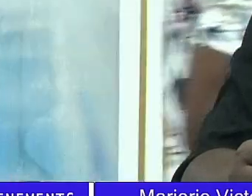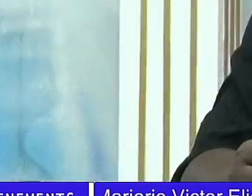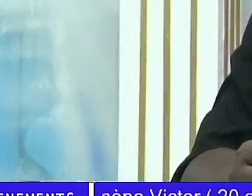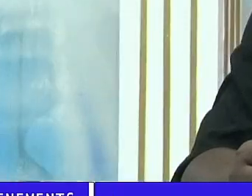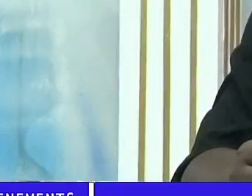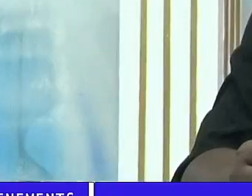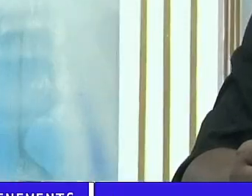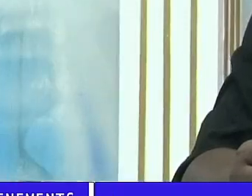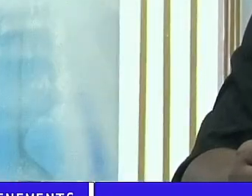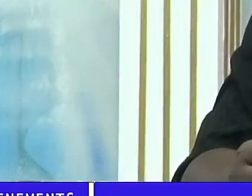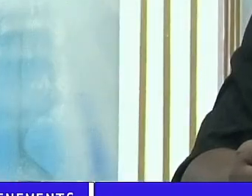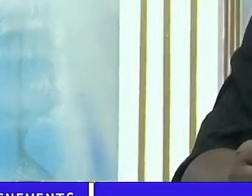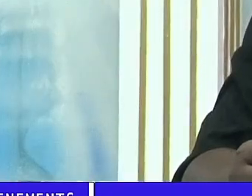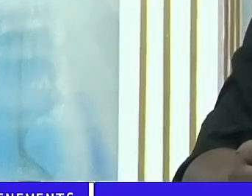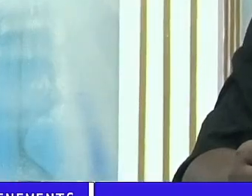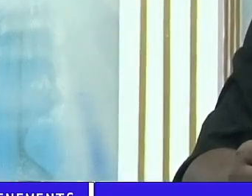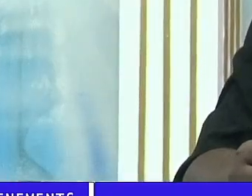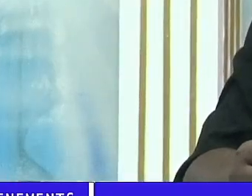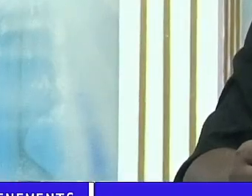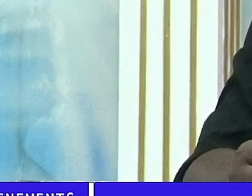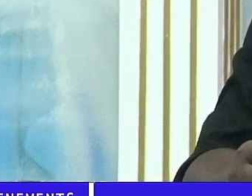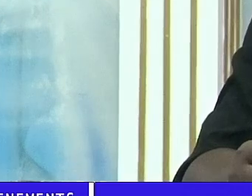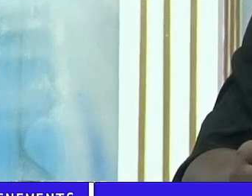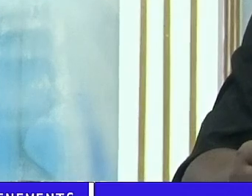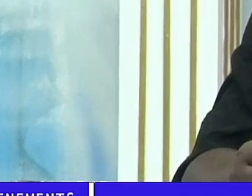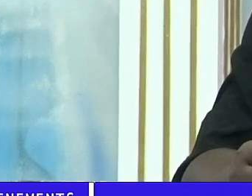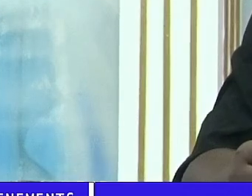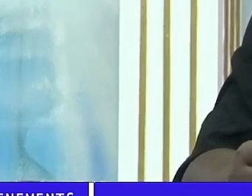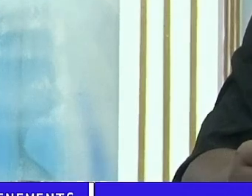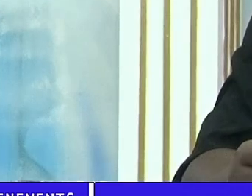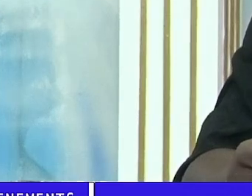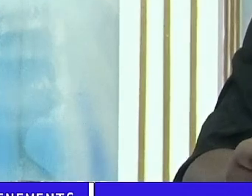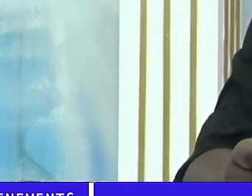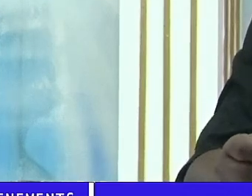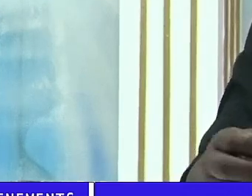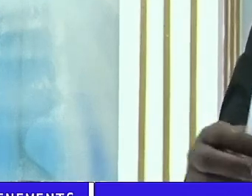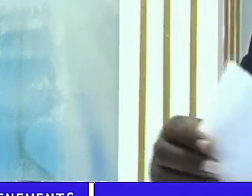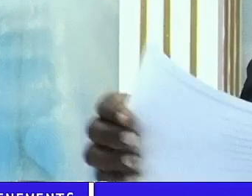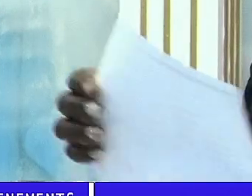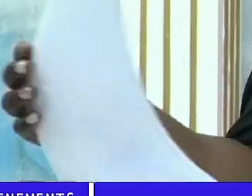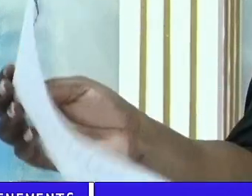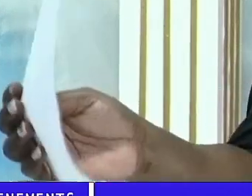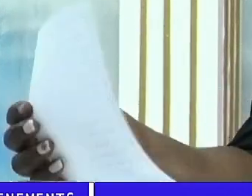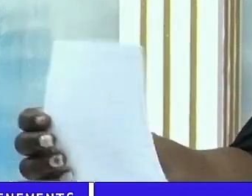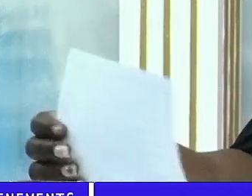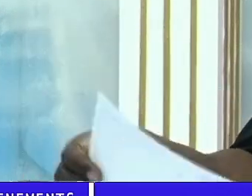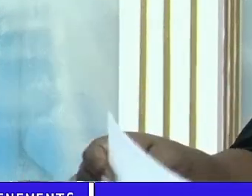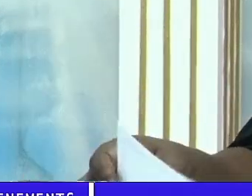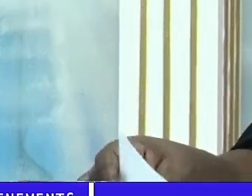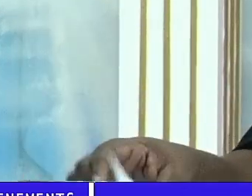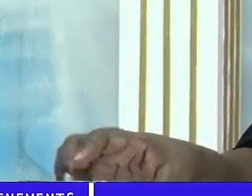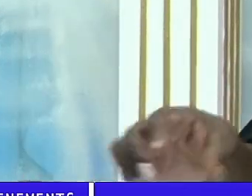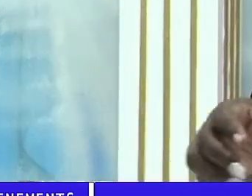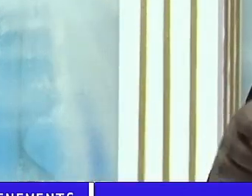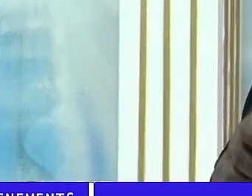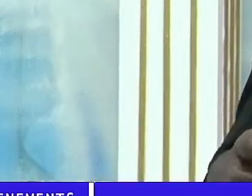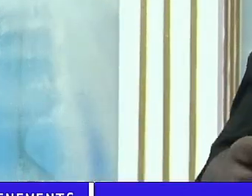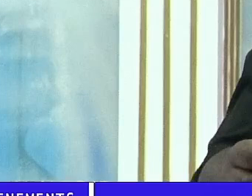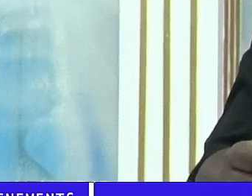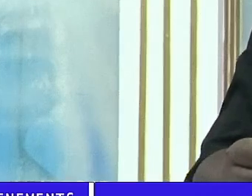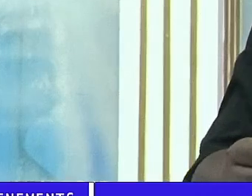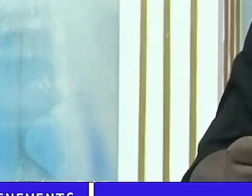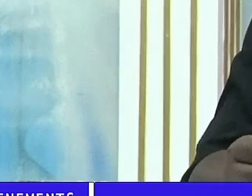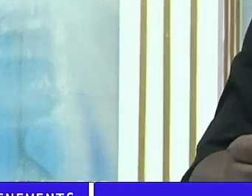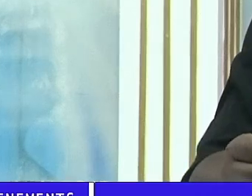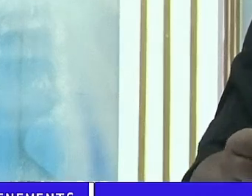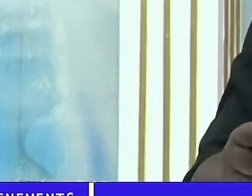famille, Mariette Elpoint Philippe d'Autruche et enfants, Marlène Gourdin et famille, Midlove Tinis, mes actions de grâce sont commandées